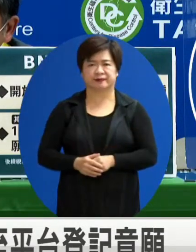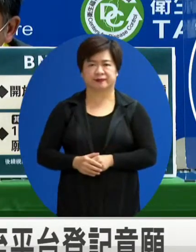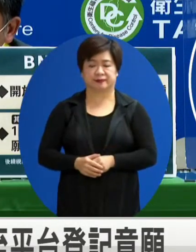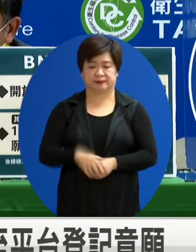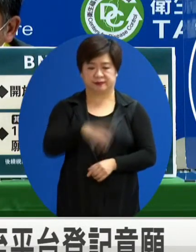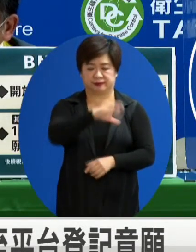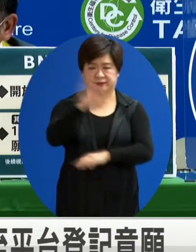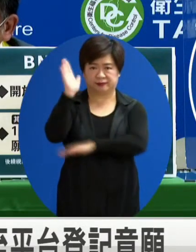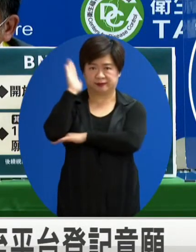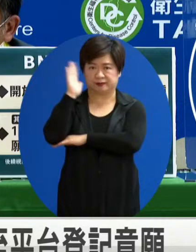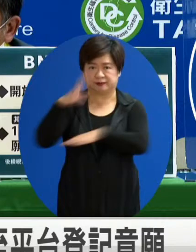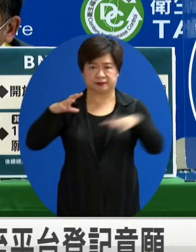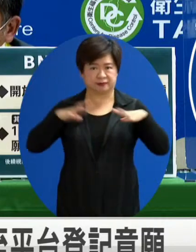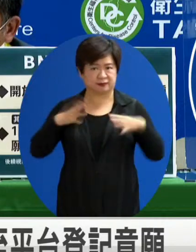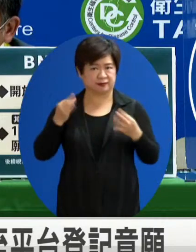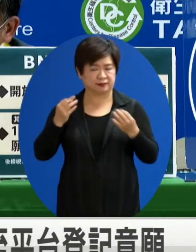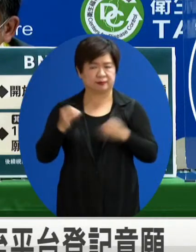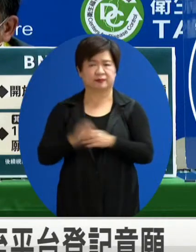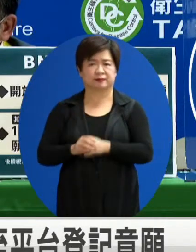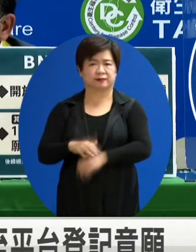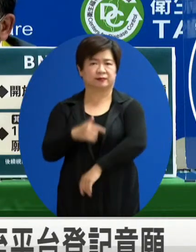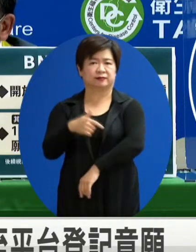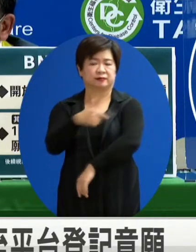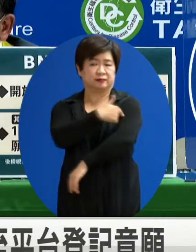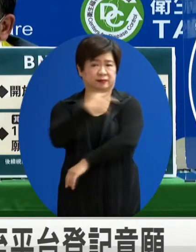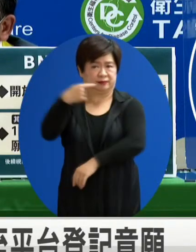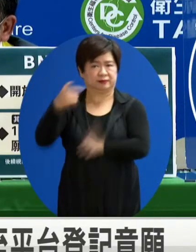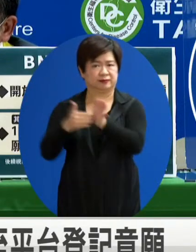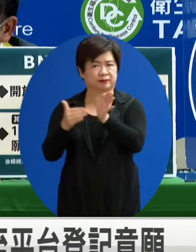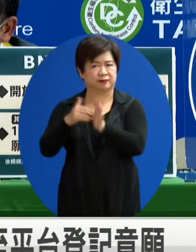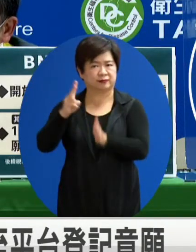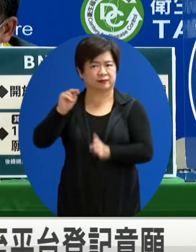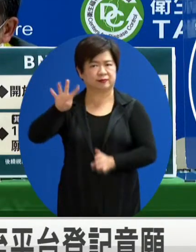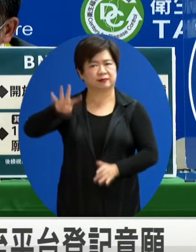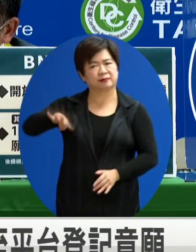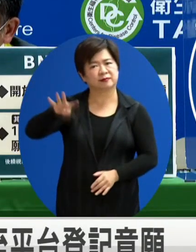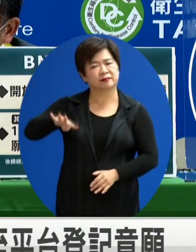地方政府的官员里面施打第一剂的有